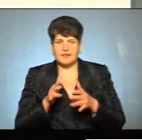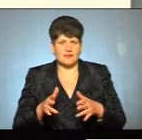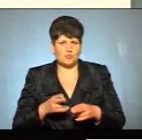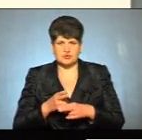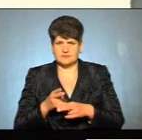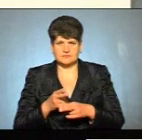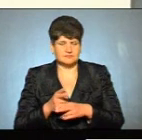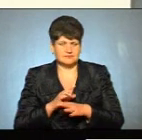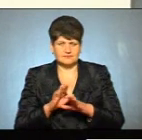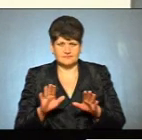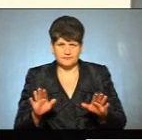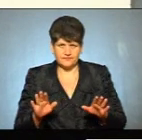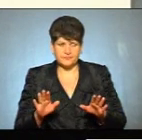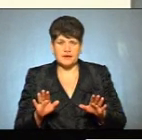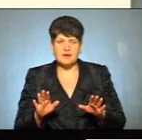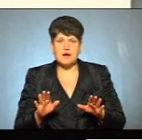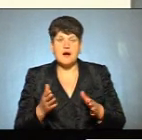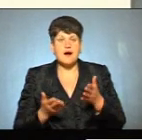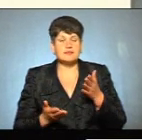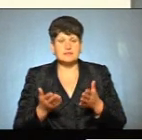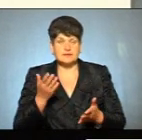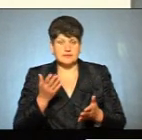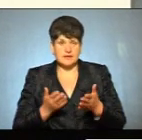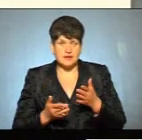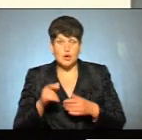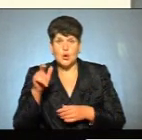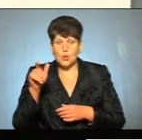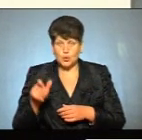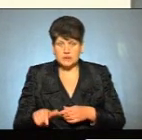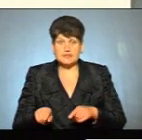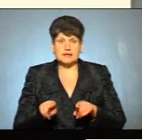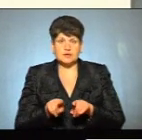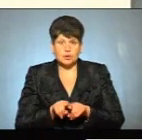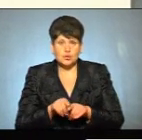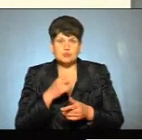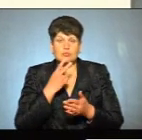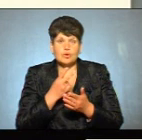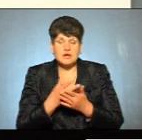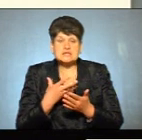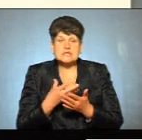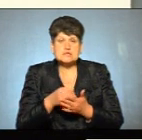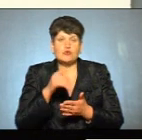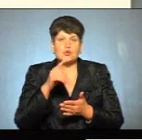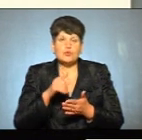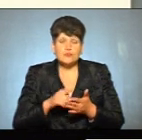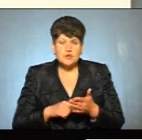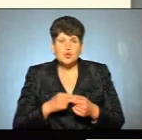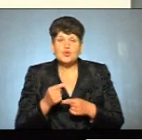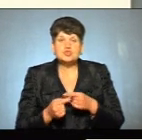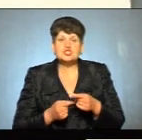перешкодити нічого. Ось. Але людина також виражає свою віру через певні